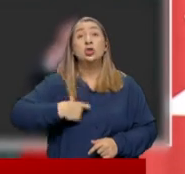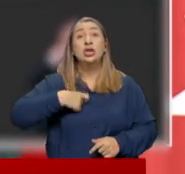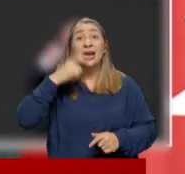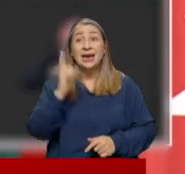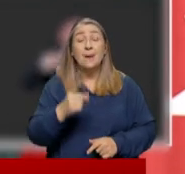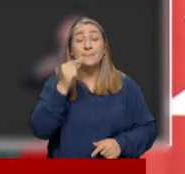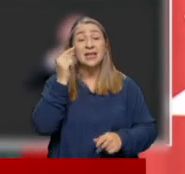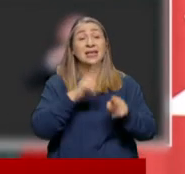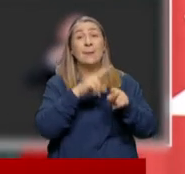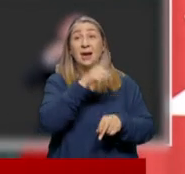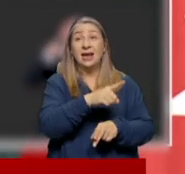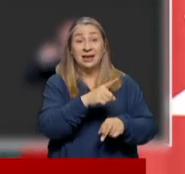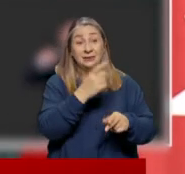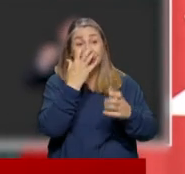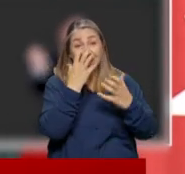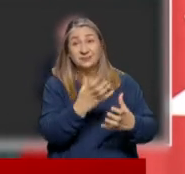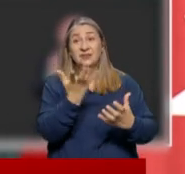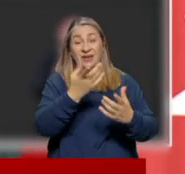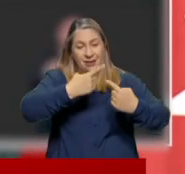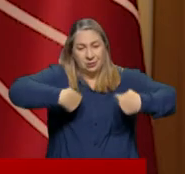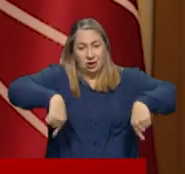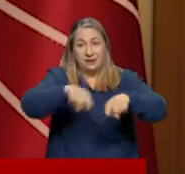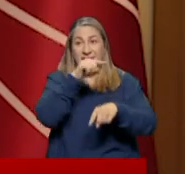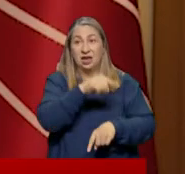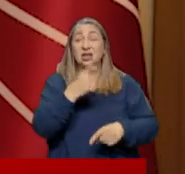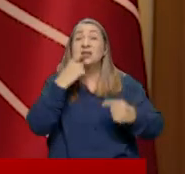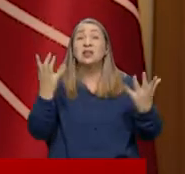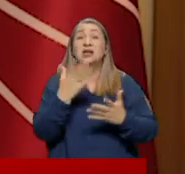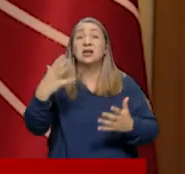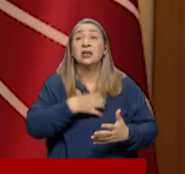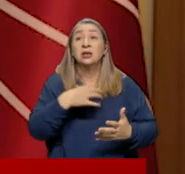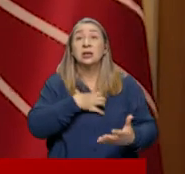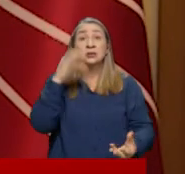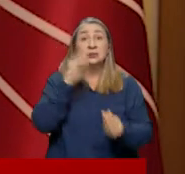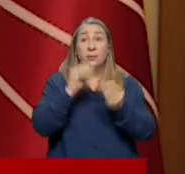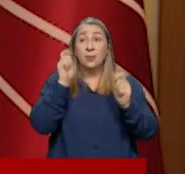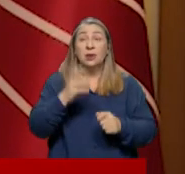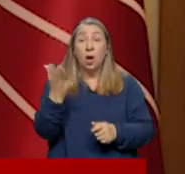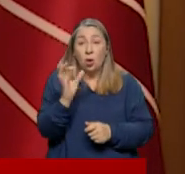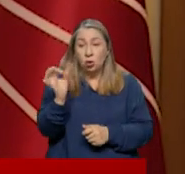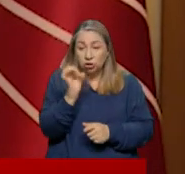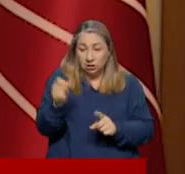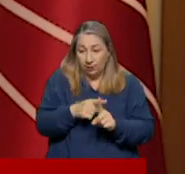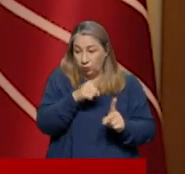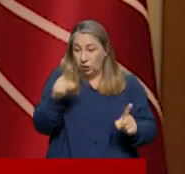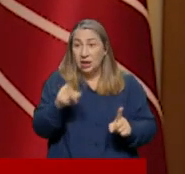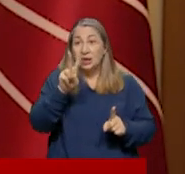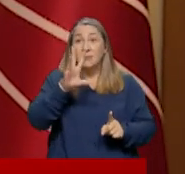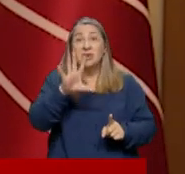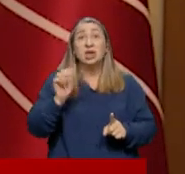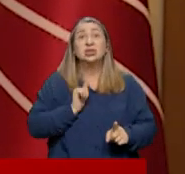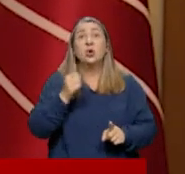özellikle bay Kemal yandaşı ve tarifesini yıllardır kendi kendine zam yapan daha Ocak'tan bu güne kadar